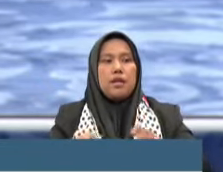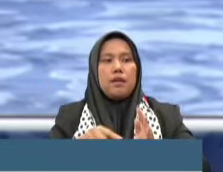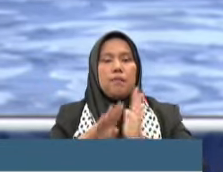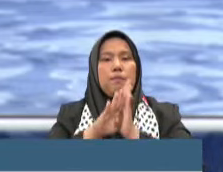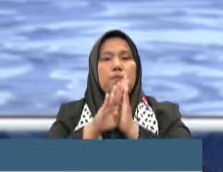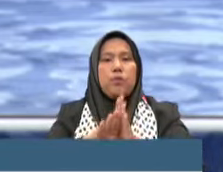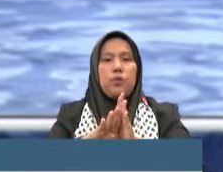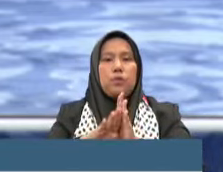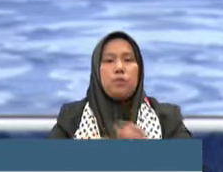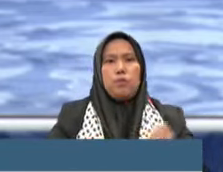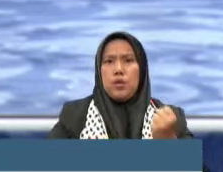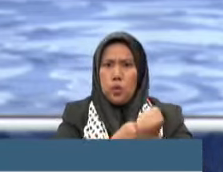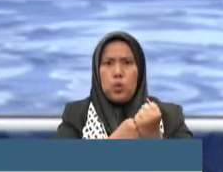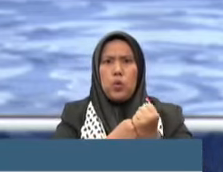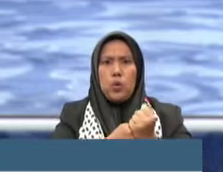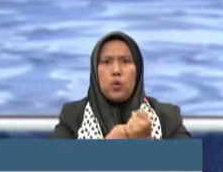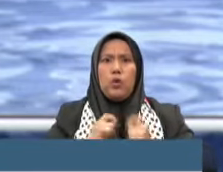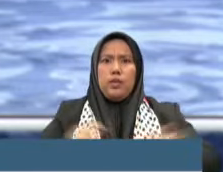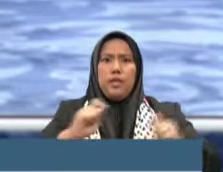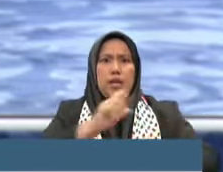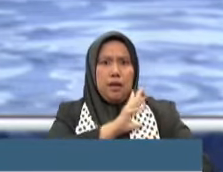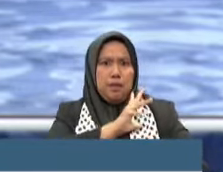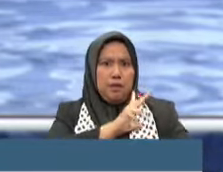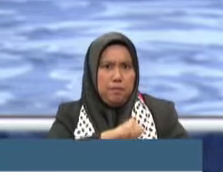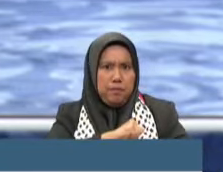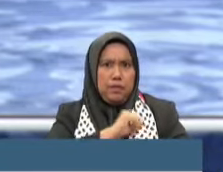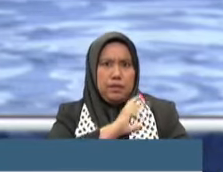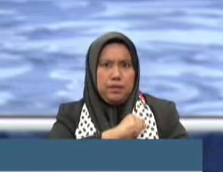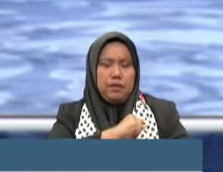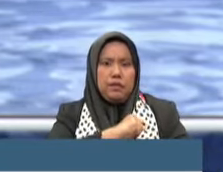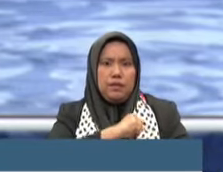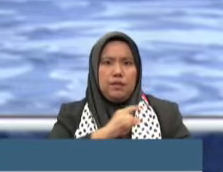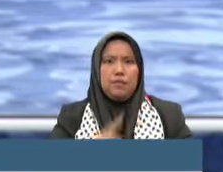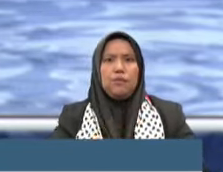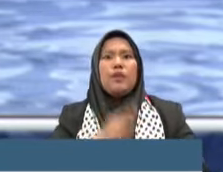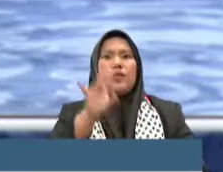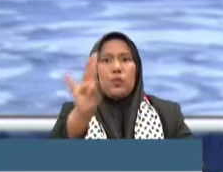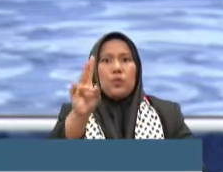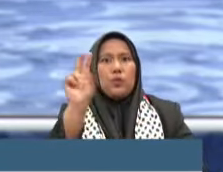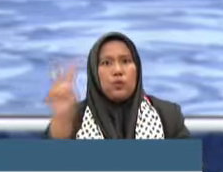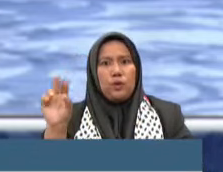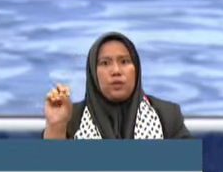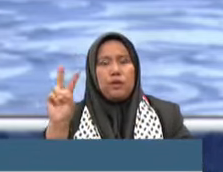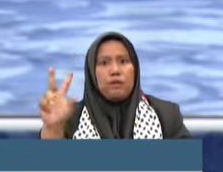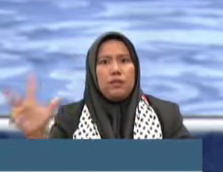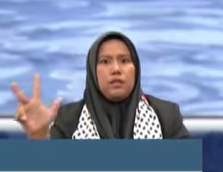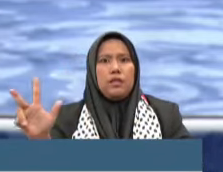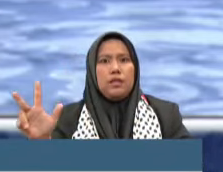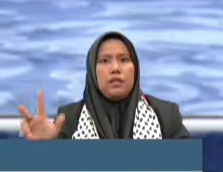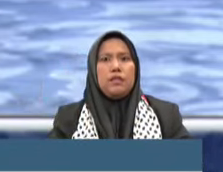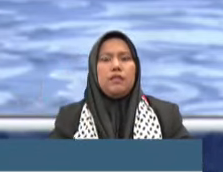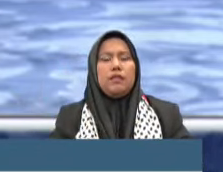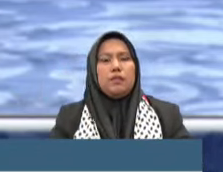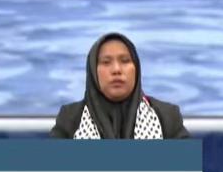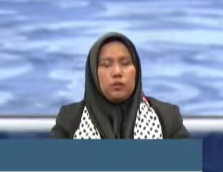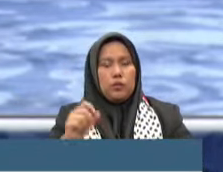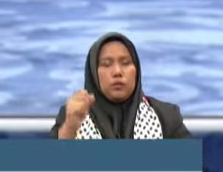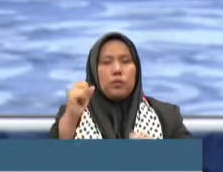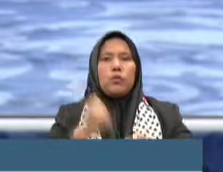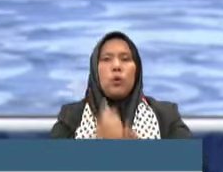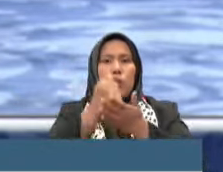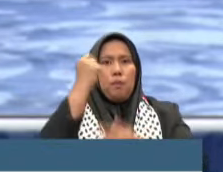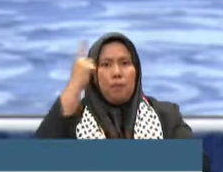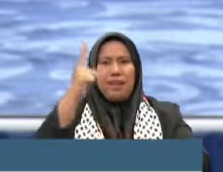menyokong tindakan Palestin. Bila? Julai 2023. Faham sikit dalam hal ini. Jangan permainkan sebagai